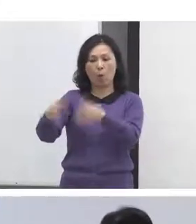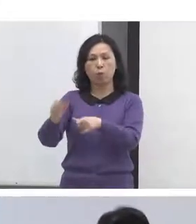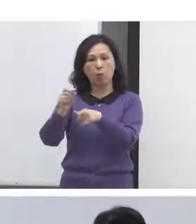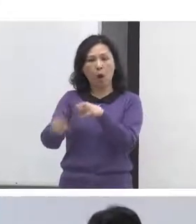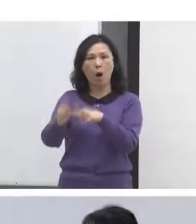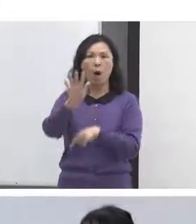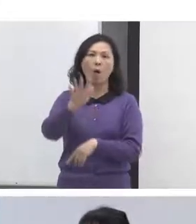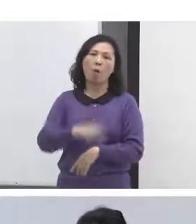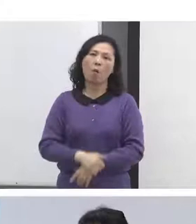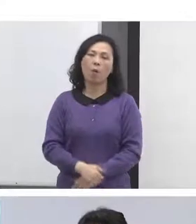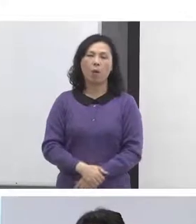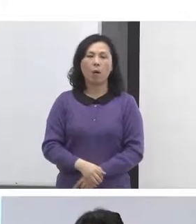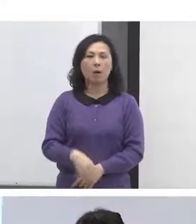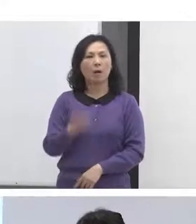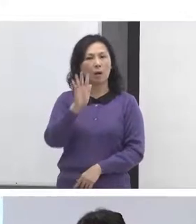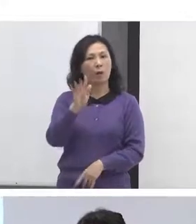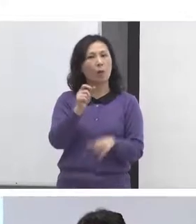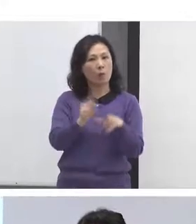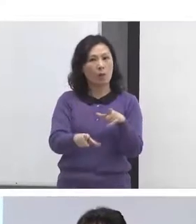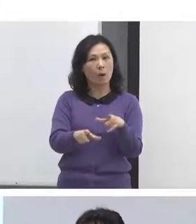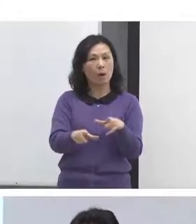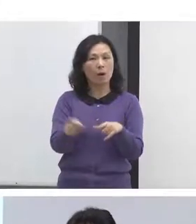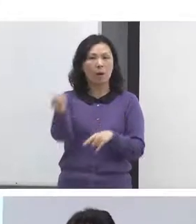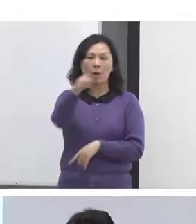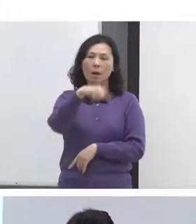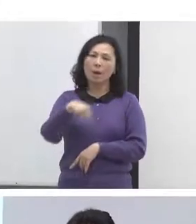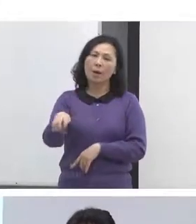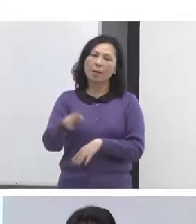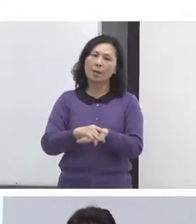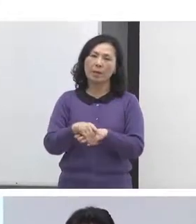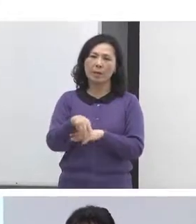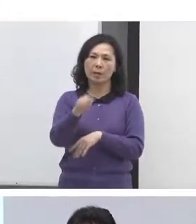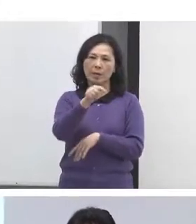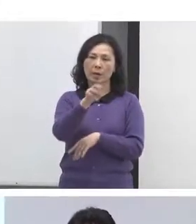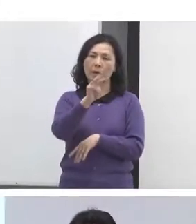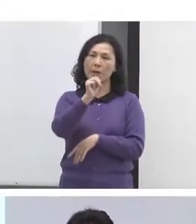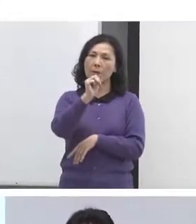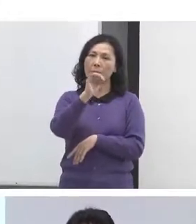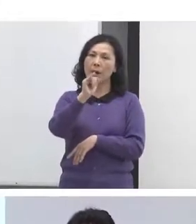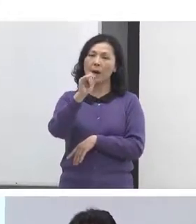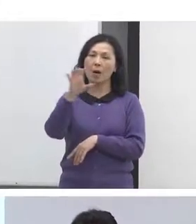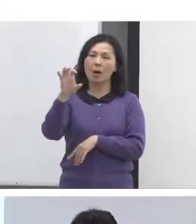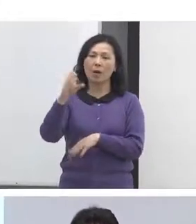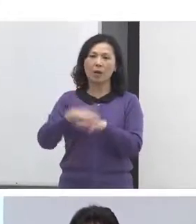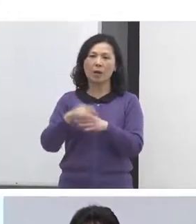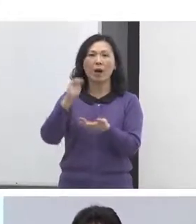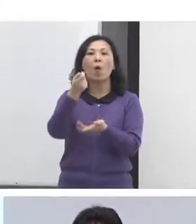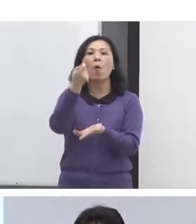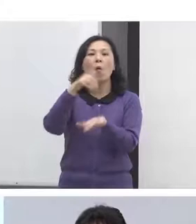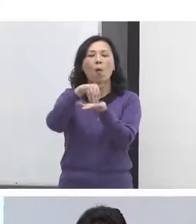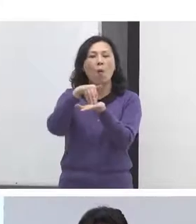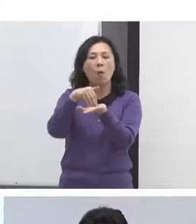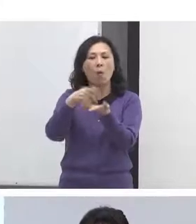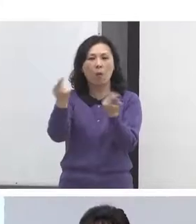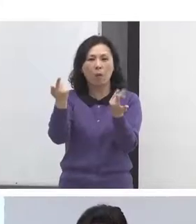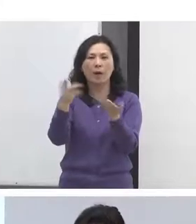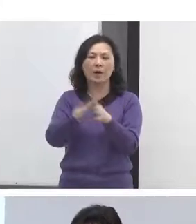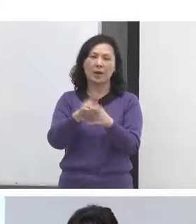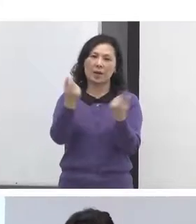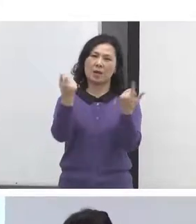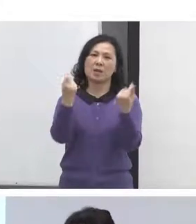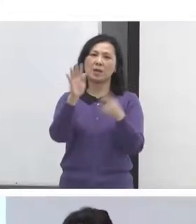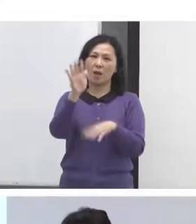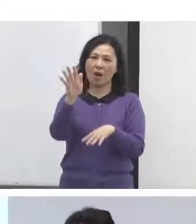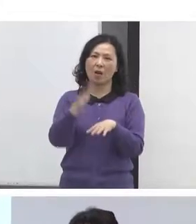是有一些公司，他们也 Microsoft 现在有慢慢发展很多open source